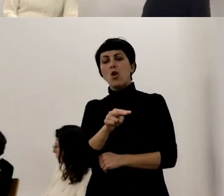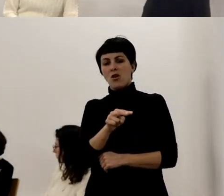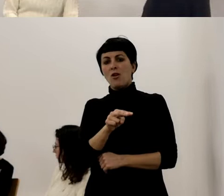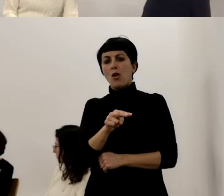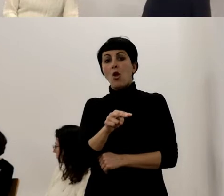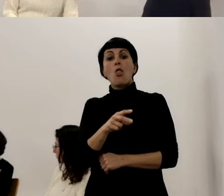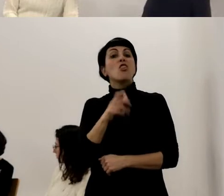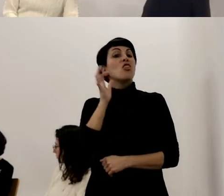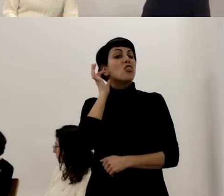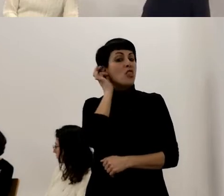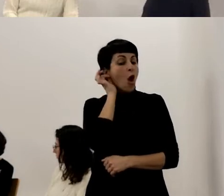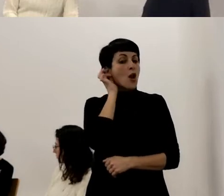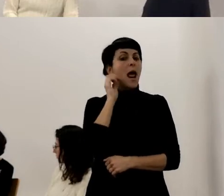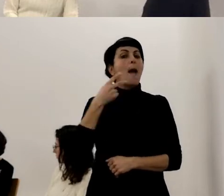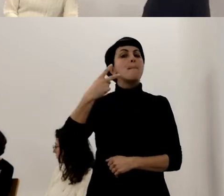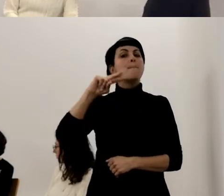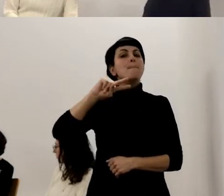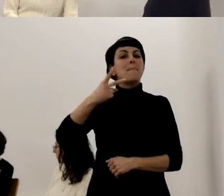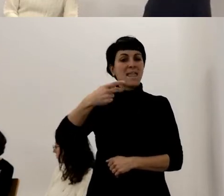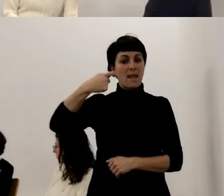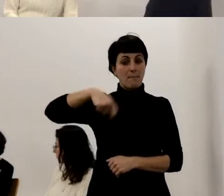la vicepresidenta i les secretàries